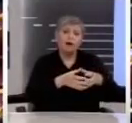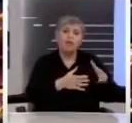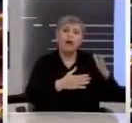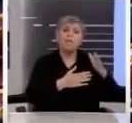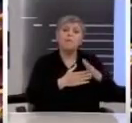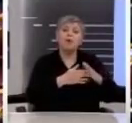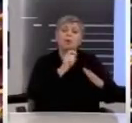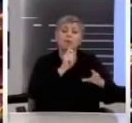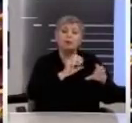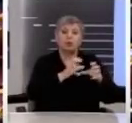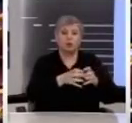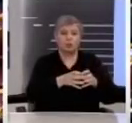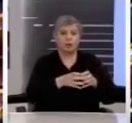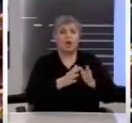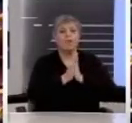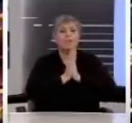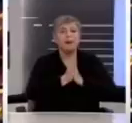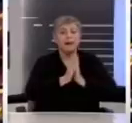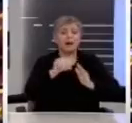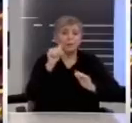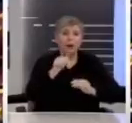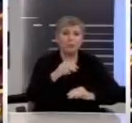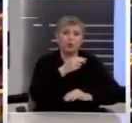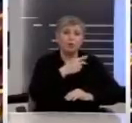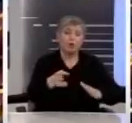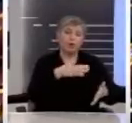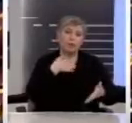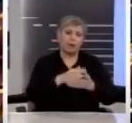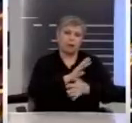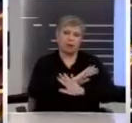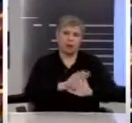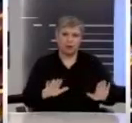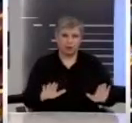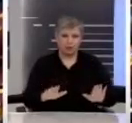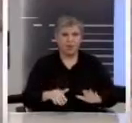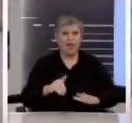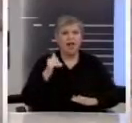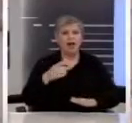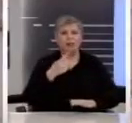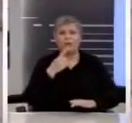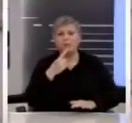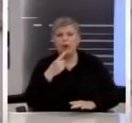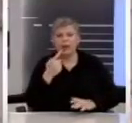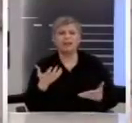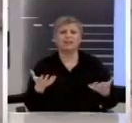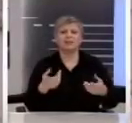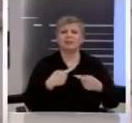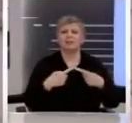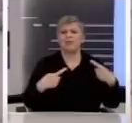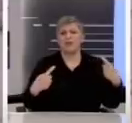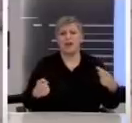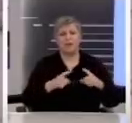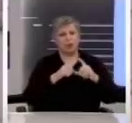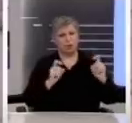θα παρακαλούσα πολύ αυτό το θέμα να λήξει εδώ. Η δε δημιουργία εντυπώσεων με διάφορα πράγματα τα